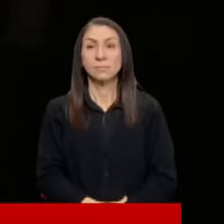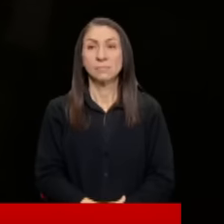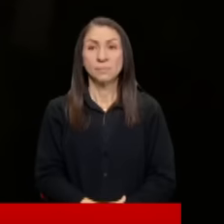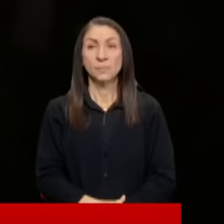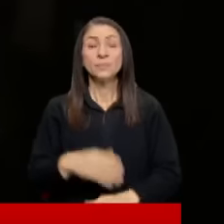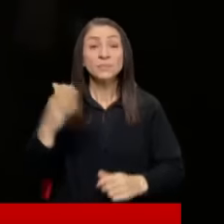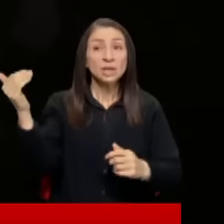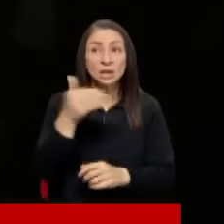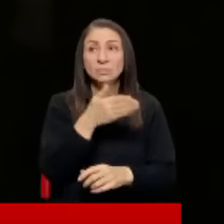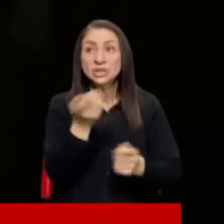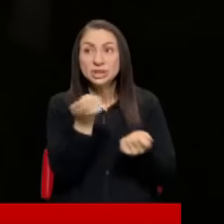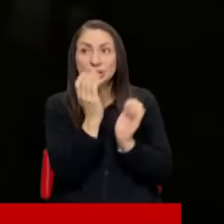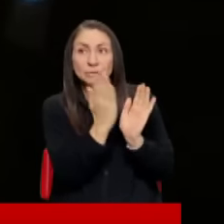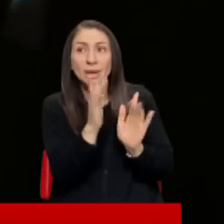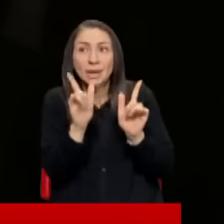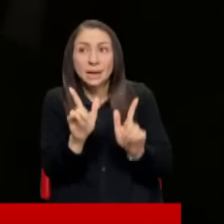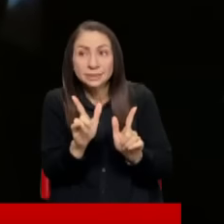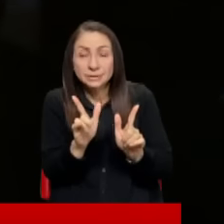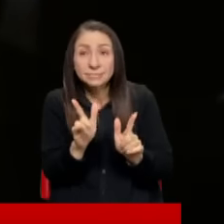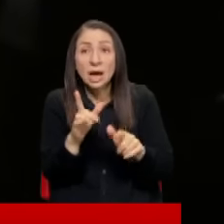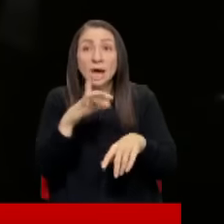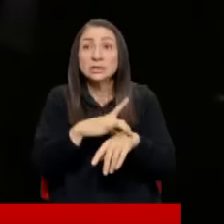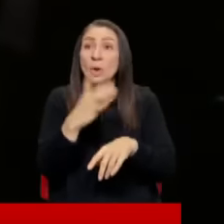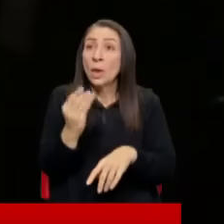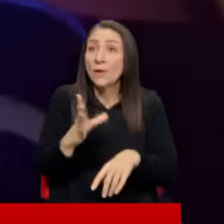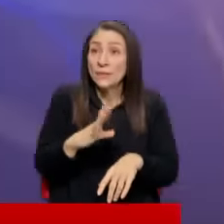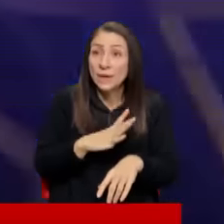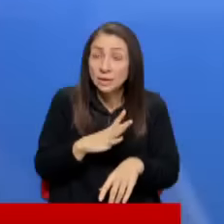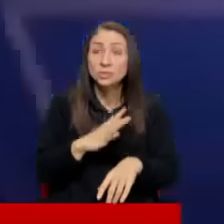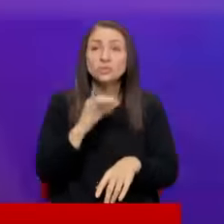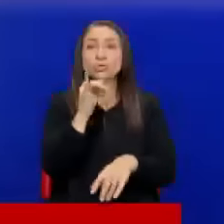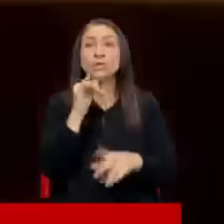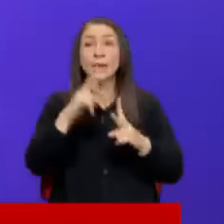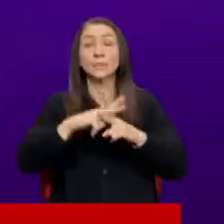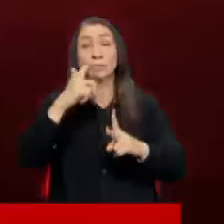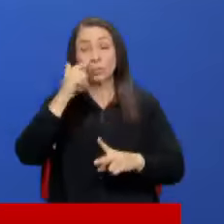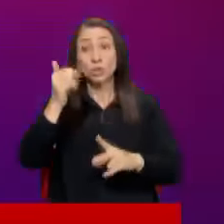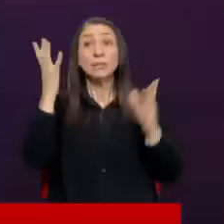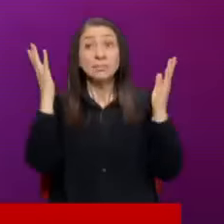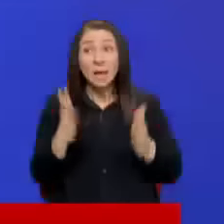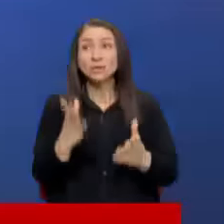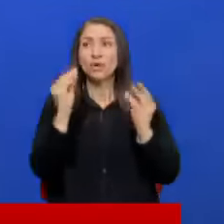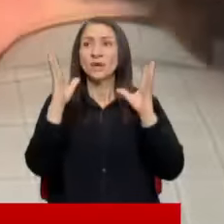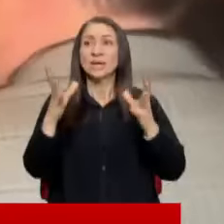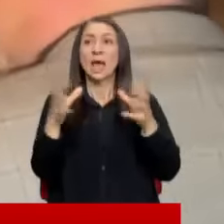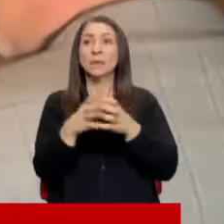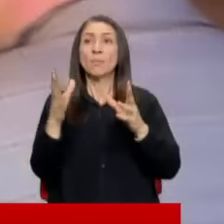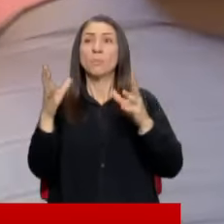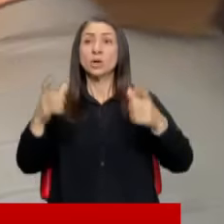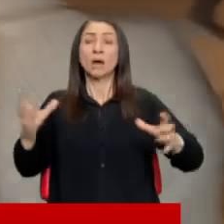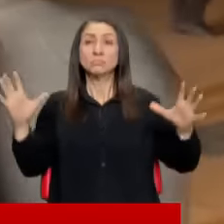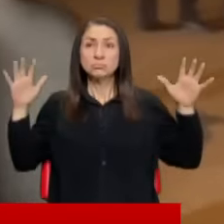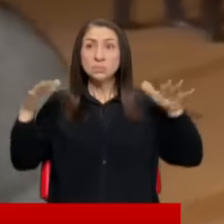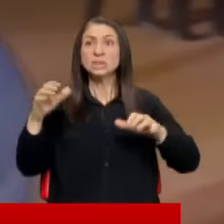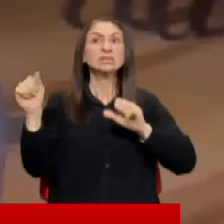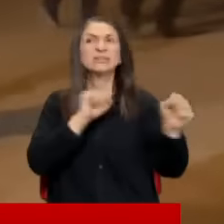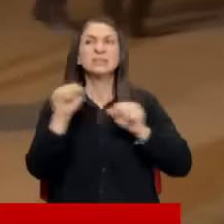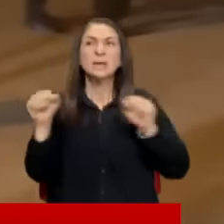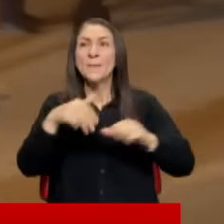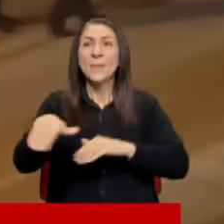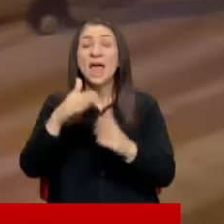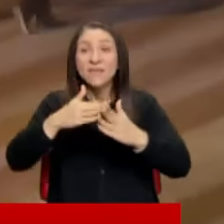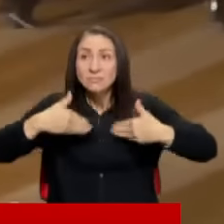var, işe yetişmek isteyenler var, hasta olanlar var. Düzce Emniyet Müdürü dahil çok sayıda ekip bölgeye gelerek öfkeli mahalleliyi